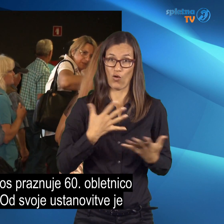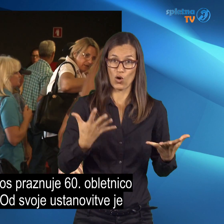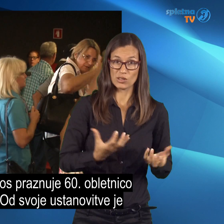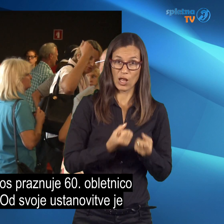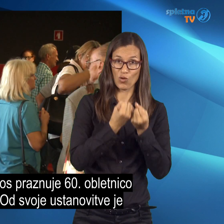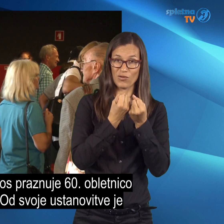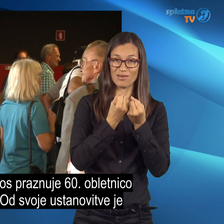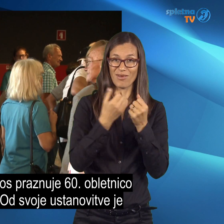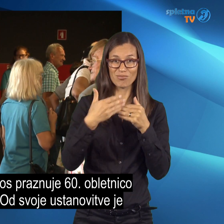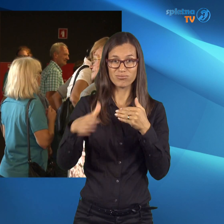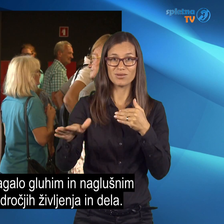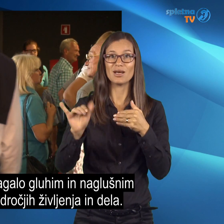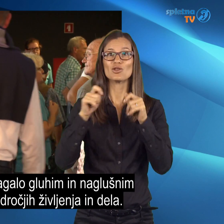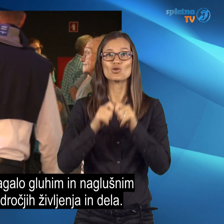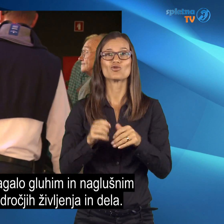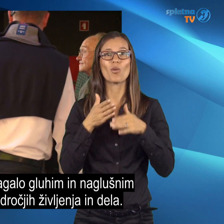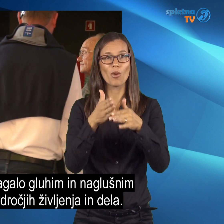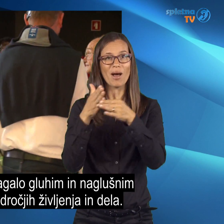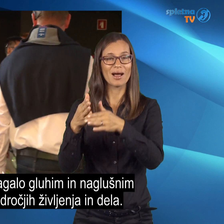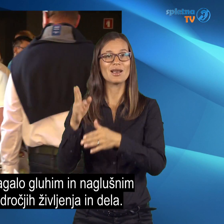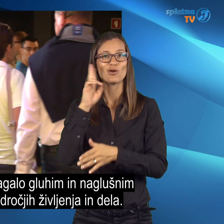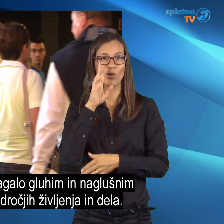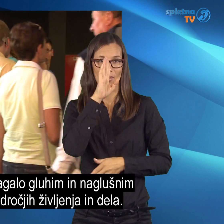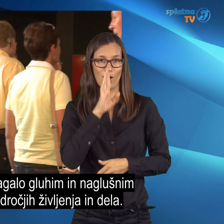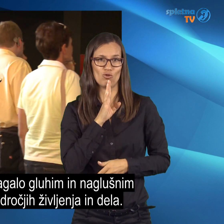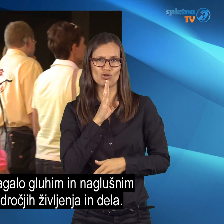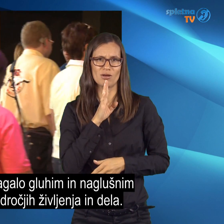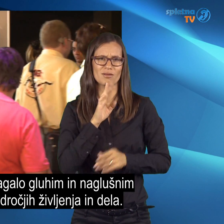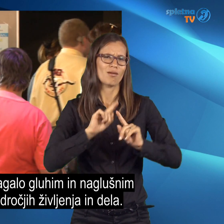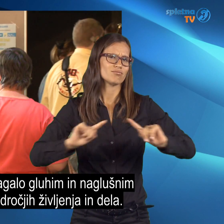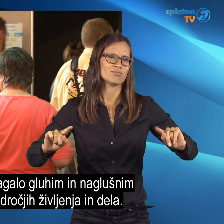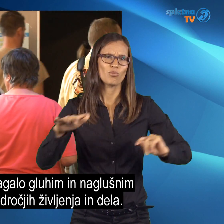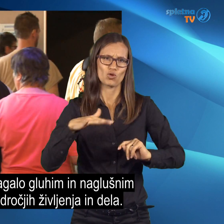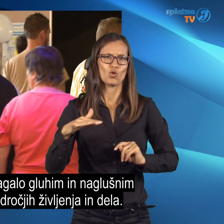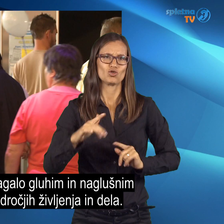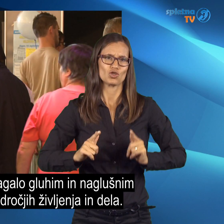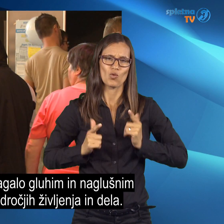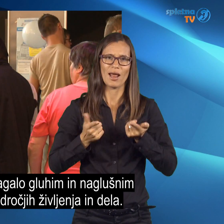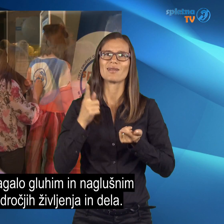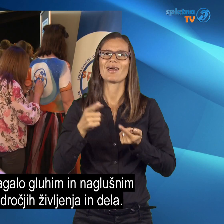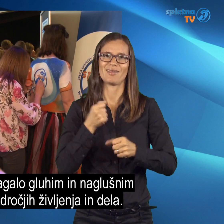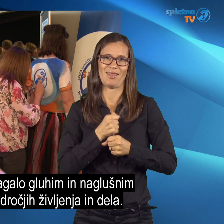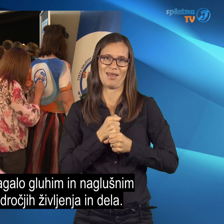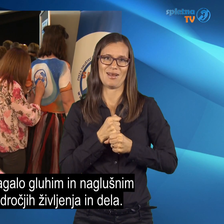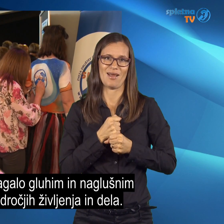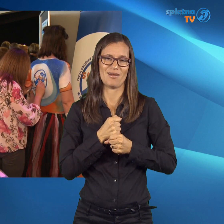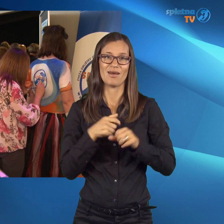Od svoje ustanovitve je društvo pomagalo gluhim in naglušnim na vseh področjih življenja in